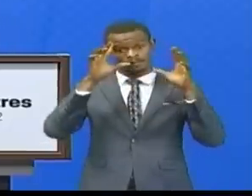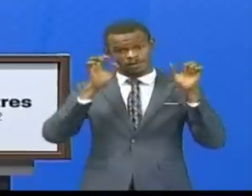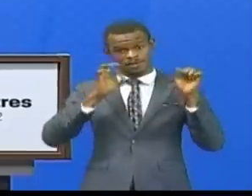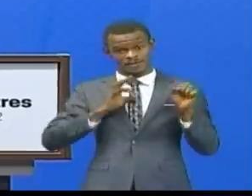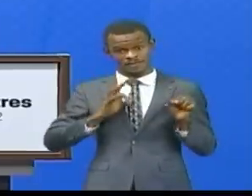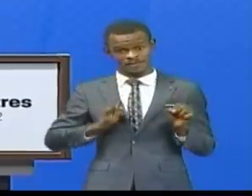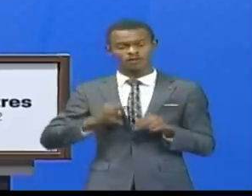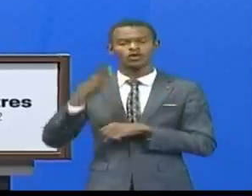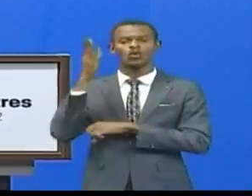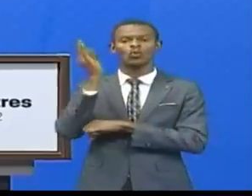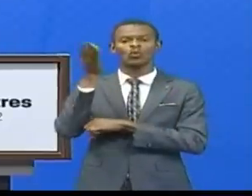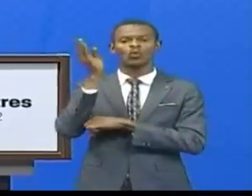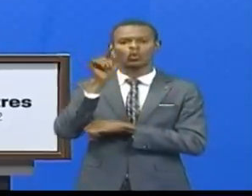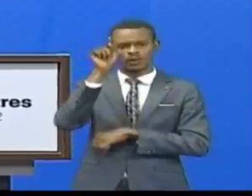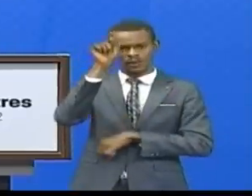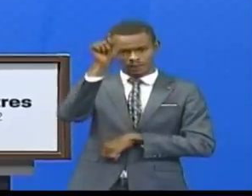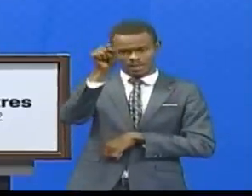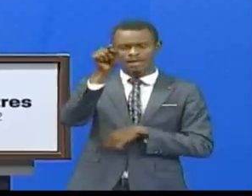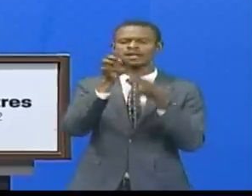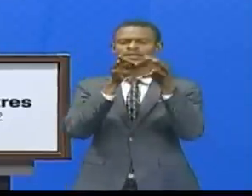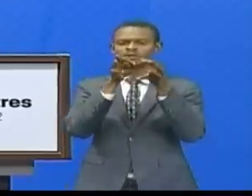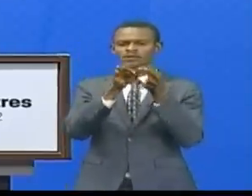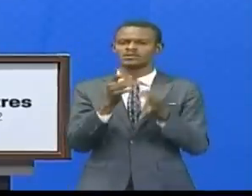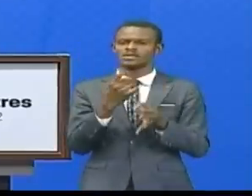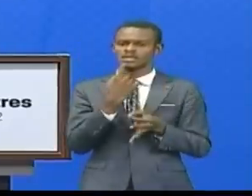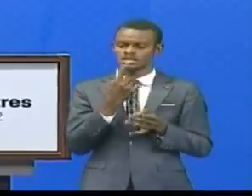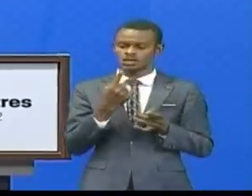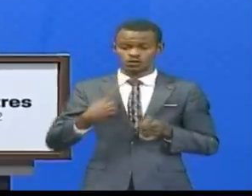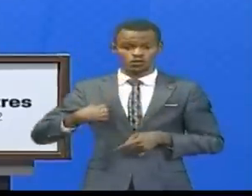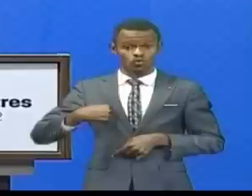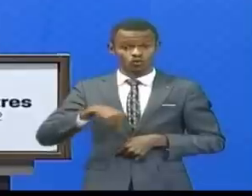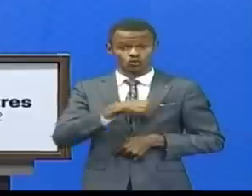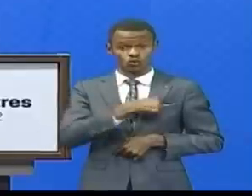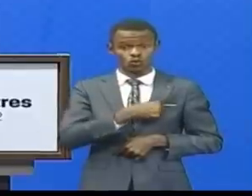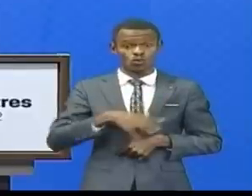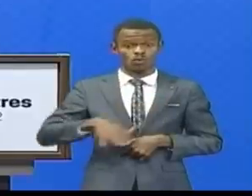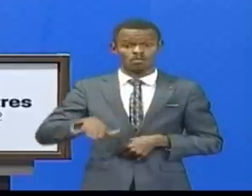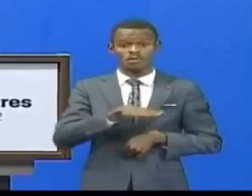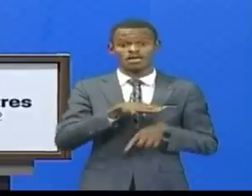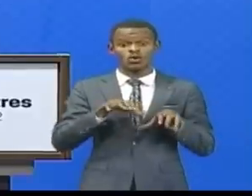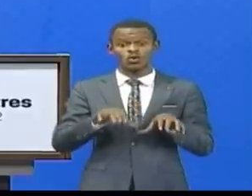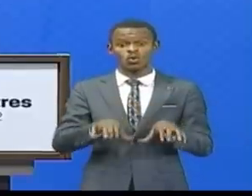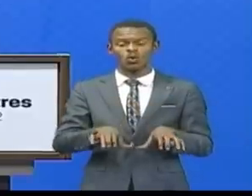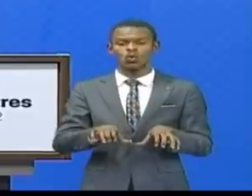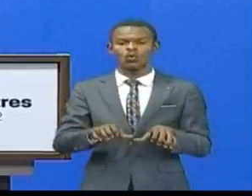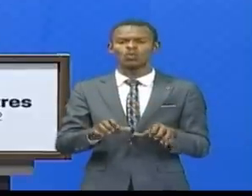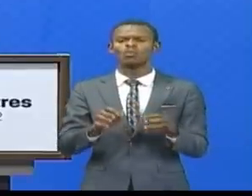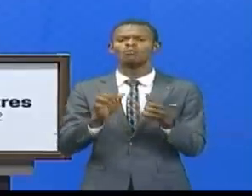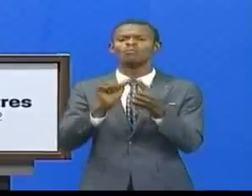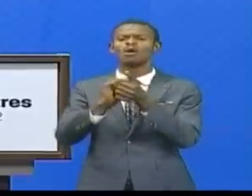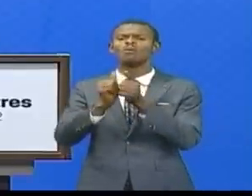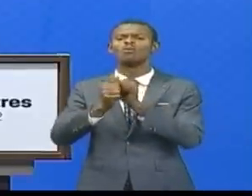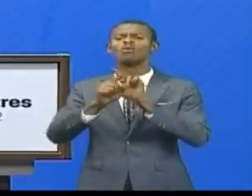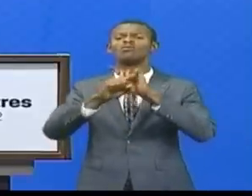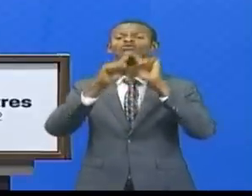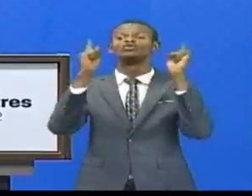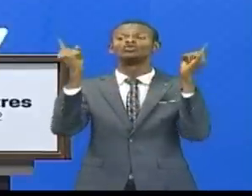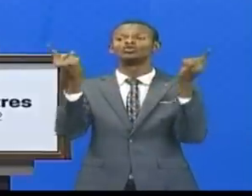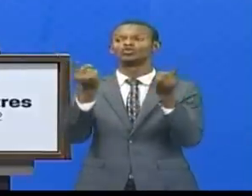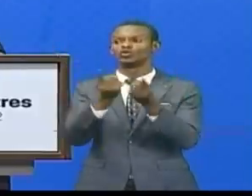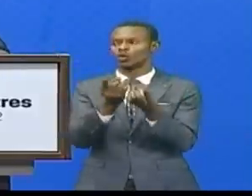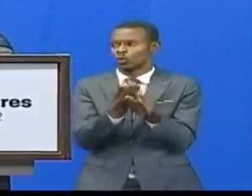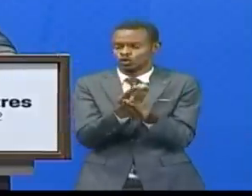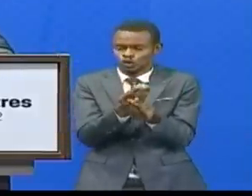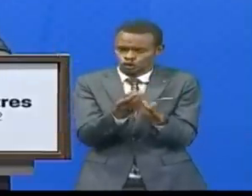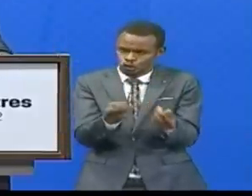solution, donne à l'humanité au regard des enjeux climatiques et environnementaux qui guettent le monde entier.